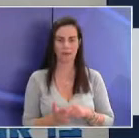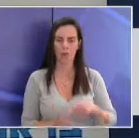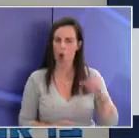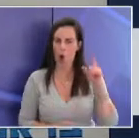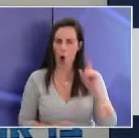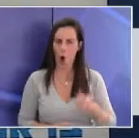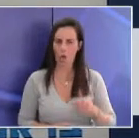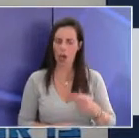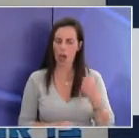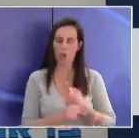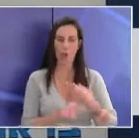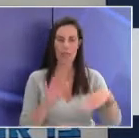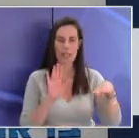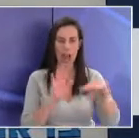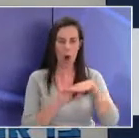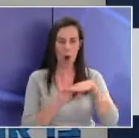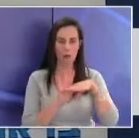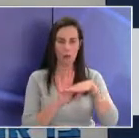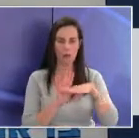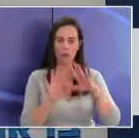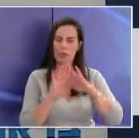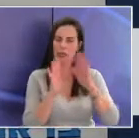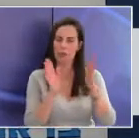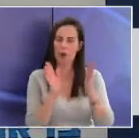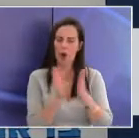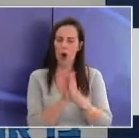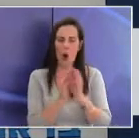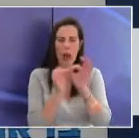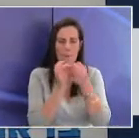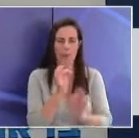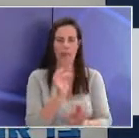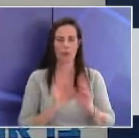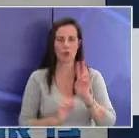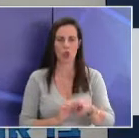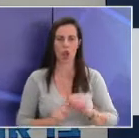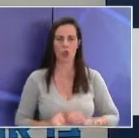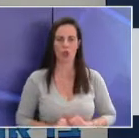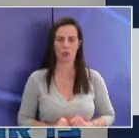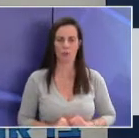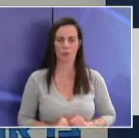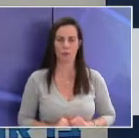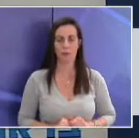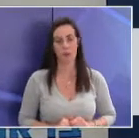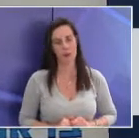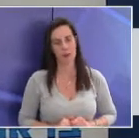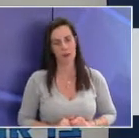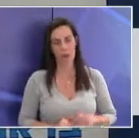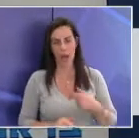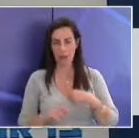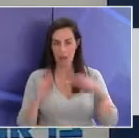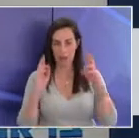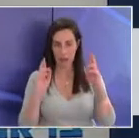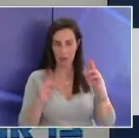חובה להעביר אותו עם כל הפסיקים ועם כל הנקודות. אז אני